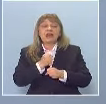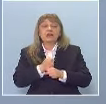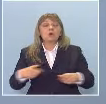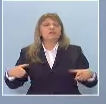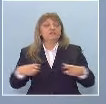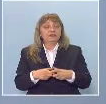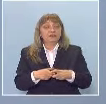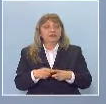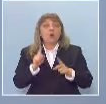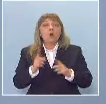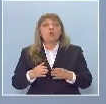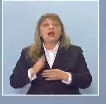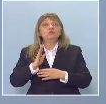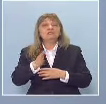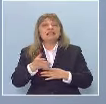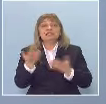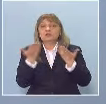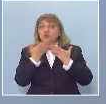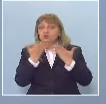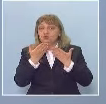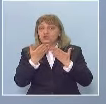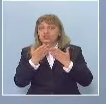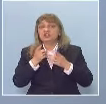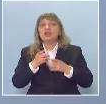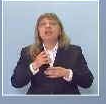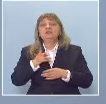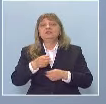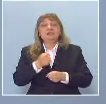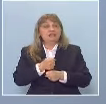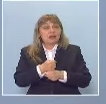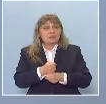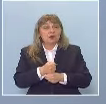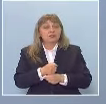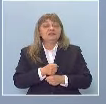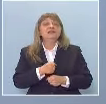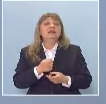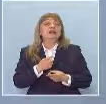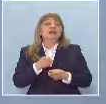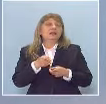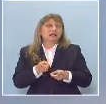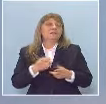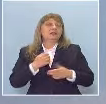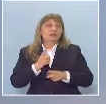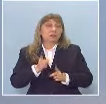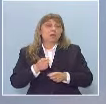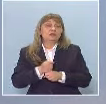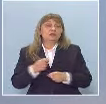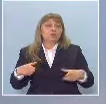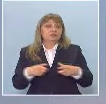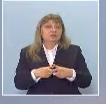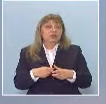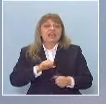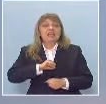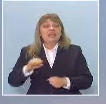среда, всички трябва да работим по този начин. И критично мислене. Това е основното. Нека да кажем